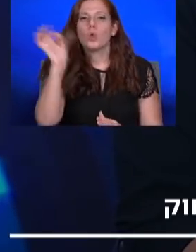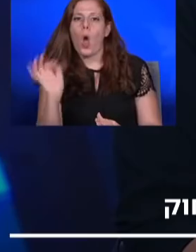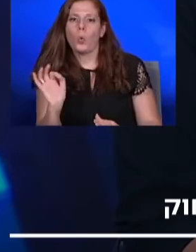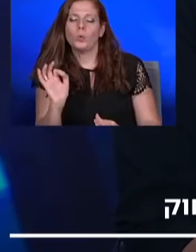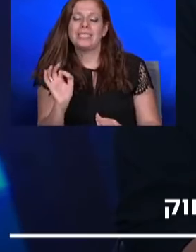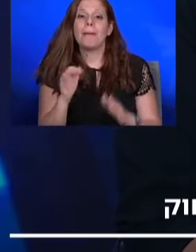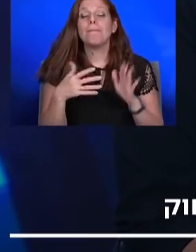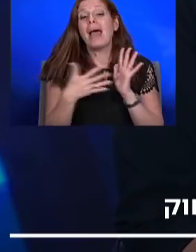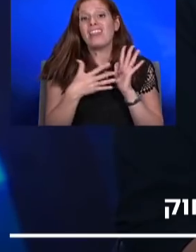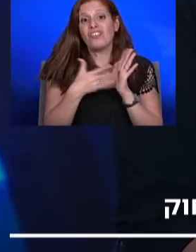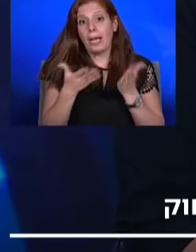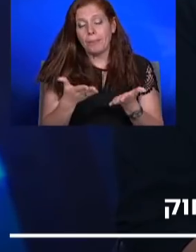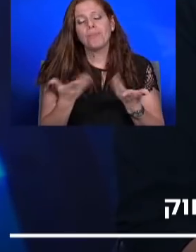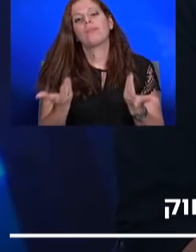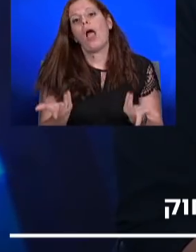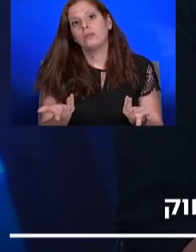אז